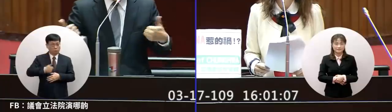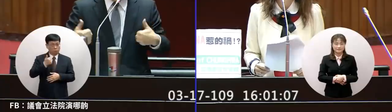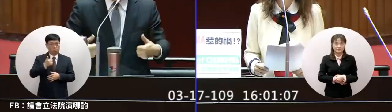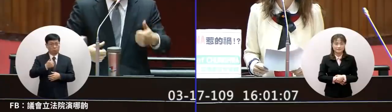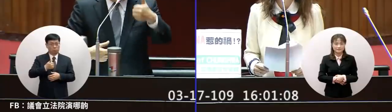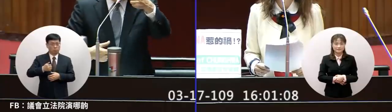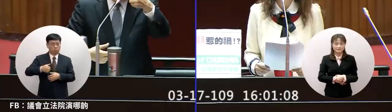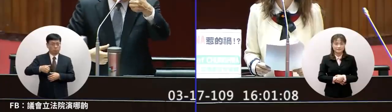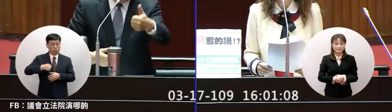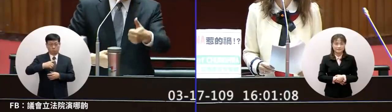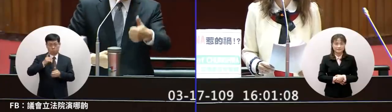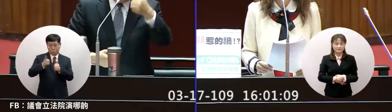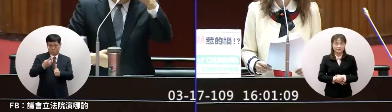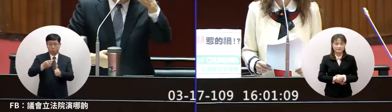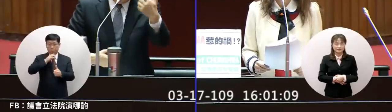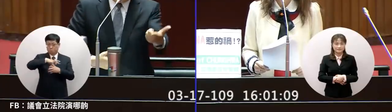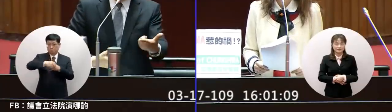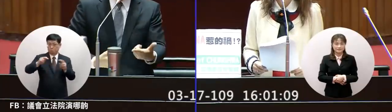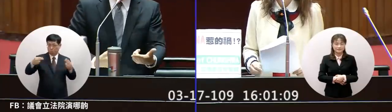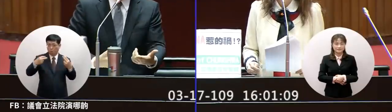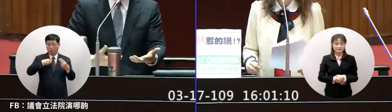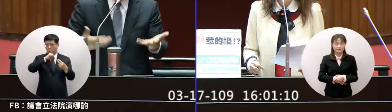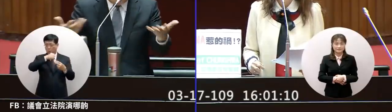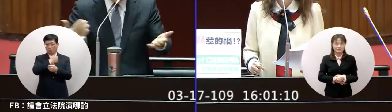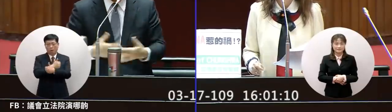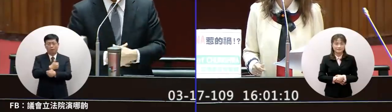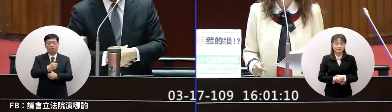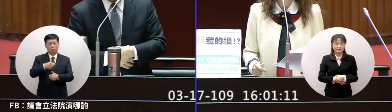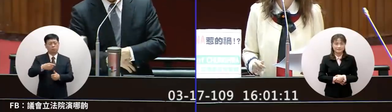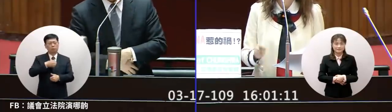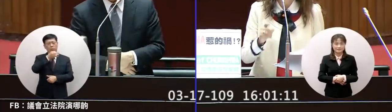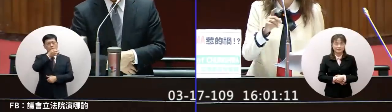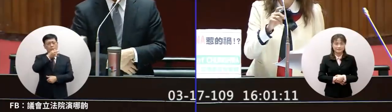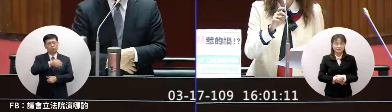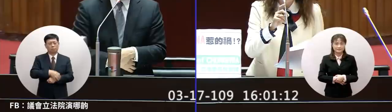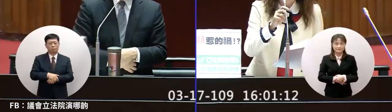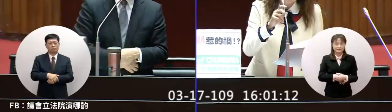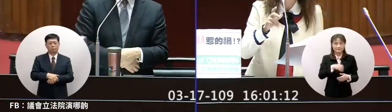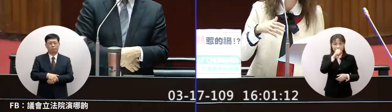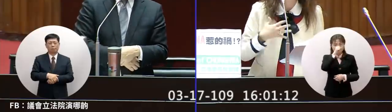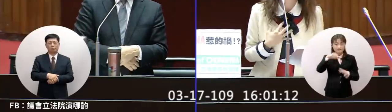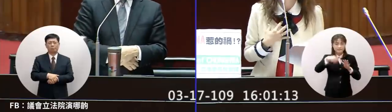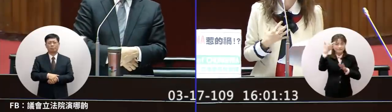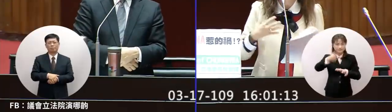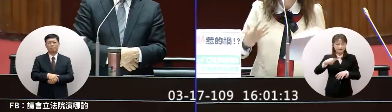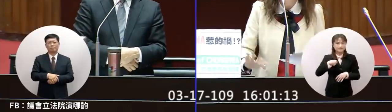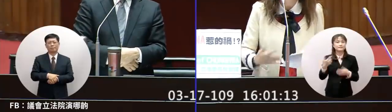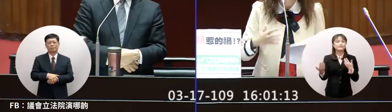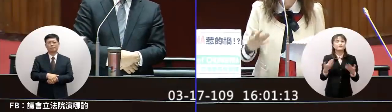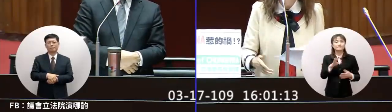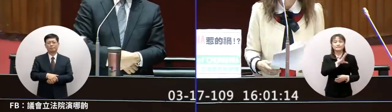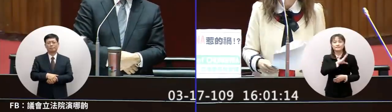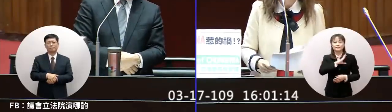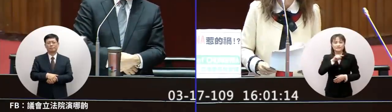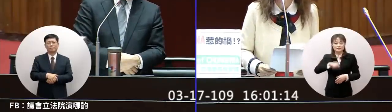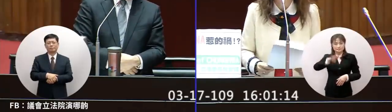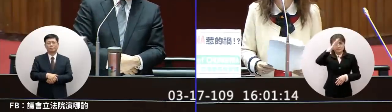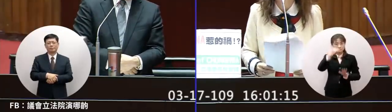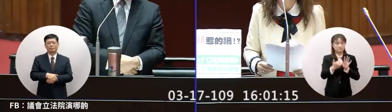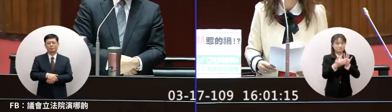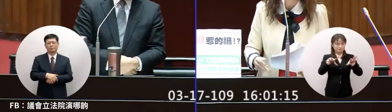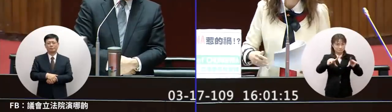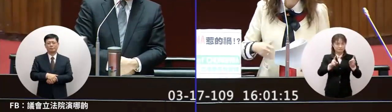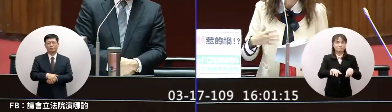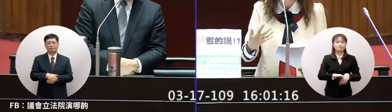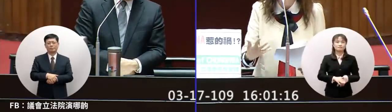好，全世界拢讲这是台湾典范、台湾经验，安尼足够。 好，一定我清楚，咱今仔防疫优先吼，啊，